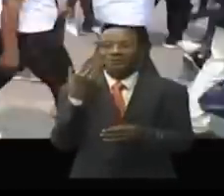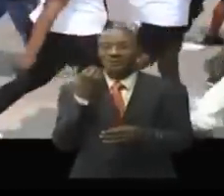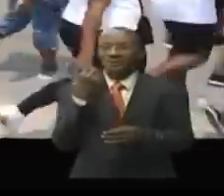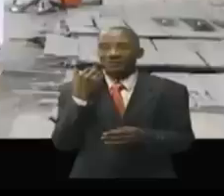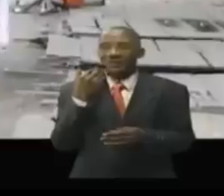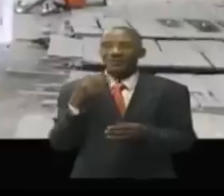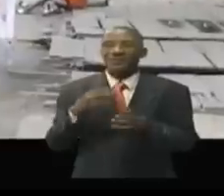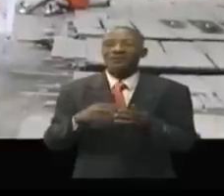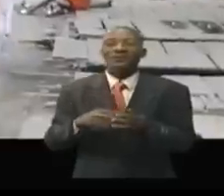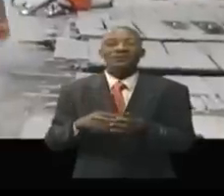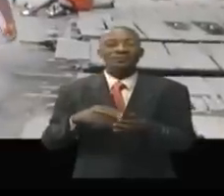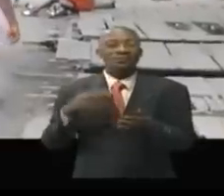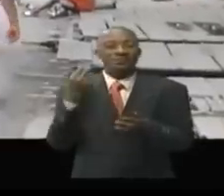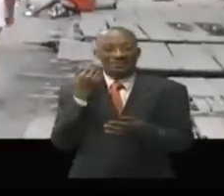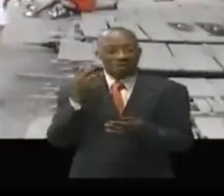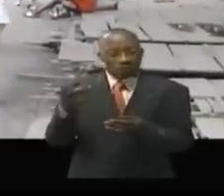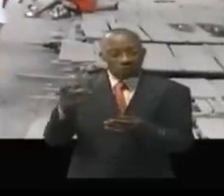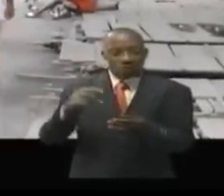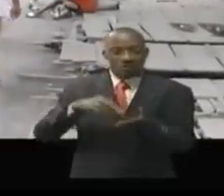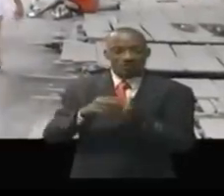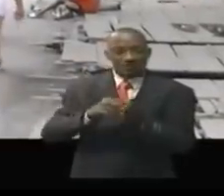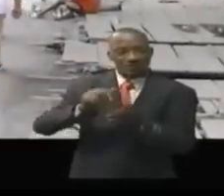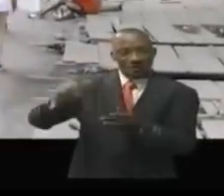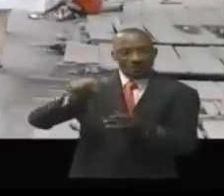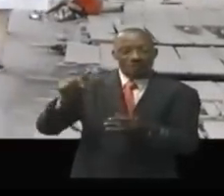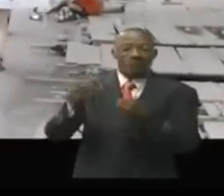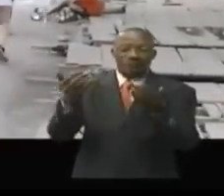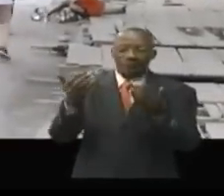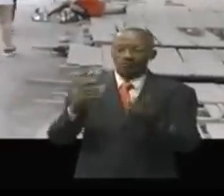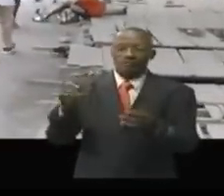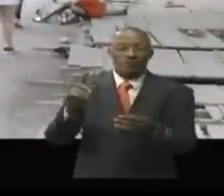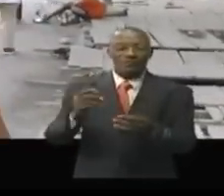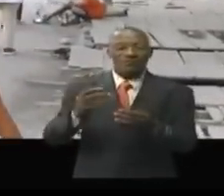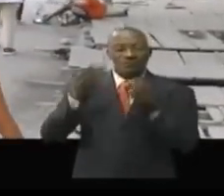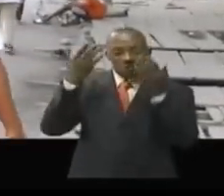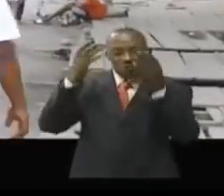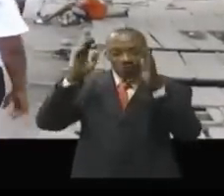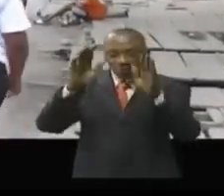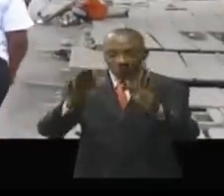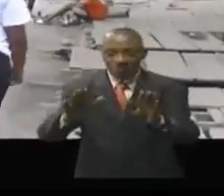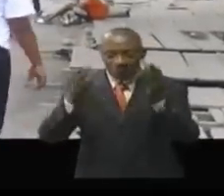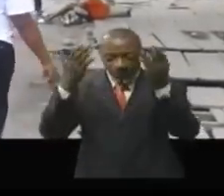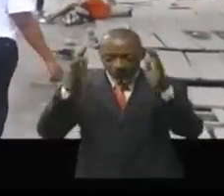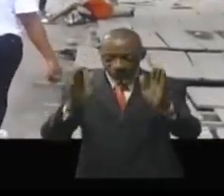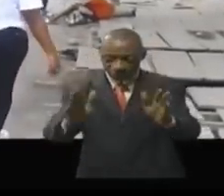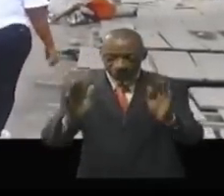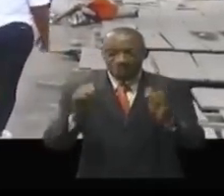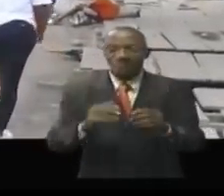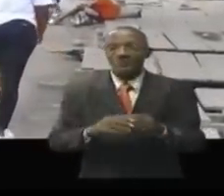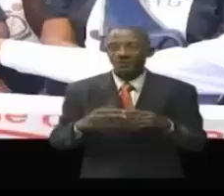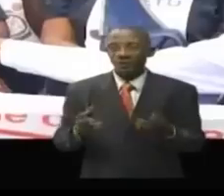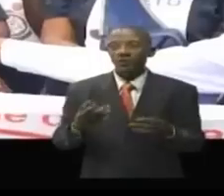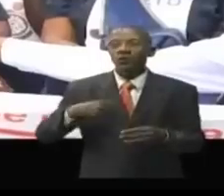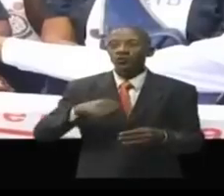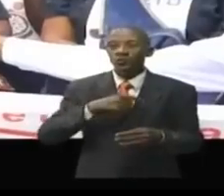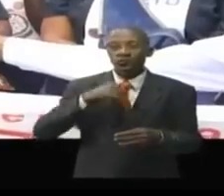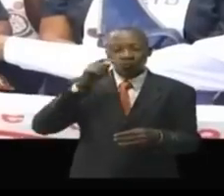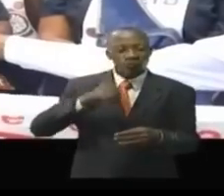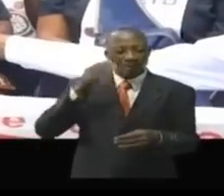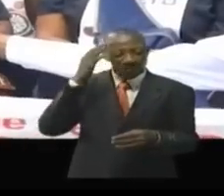gens pour la maladie mentale. Kwetu est là pour aider les gens qui souffrent de la maladie mentale